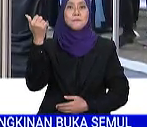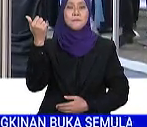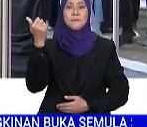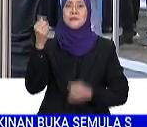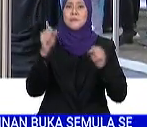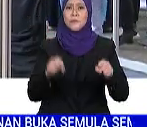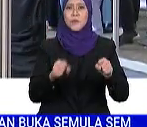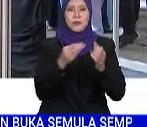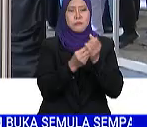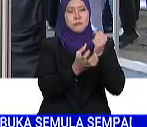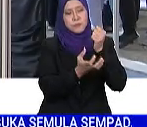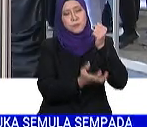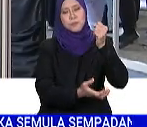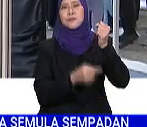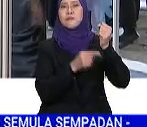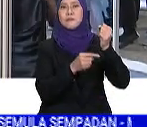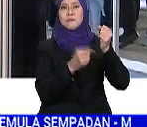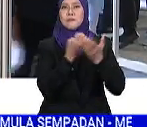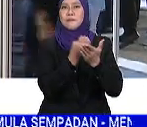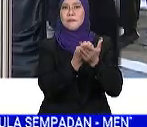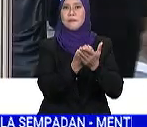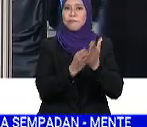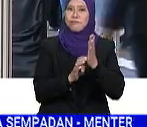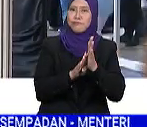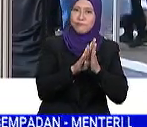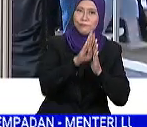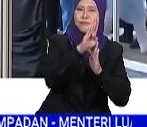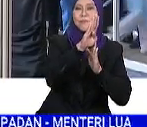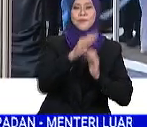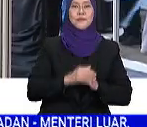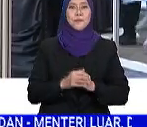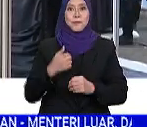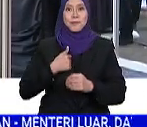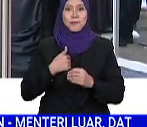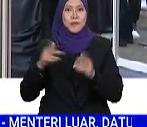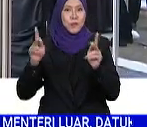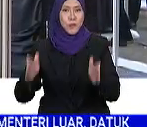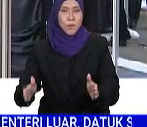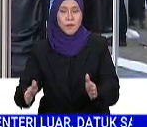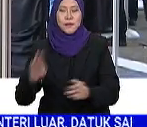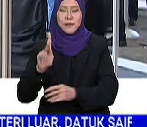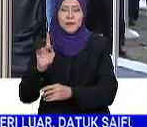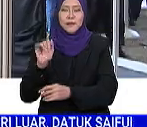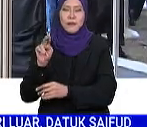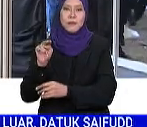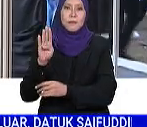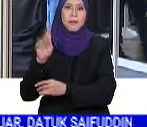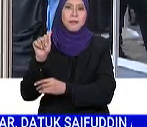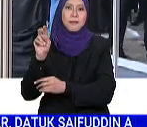menjana sumber pendapatan ekonomi setempat lah. Saya sebagai warga Kinabatangan amat mengalu-alukan